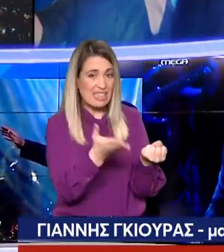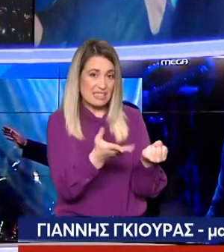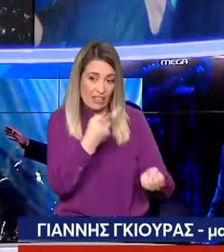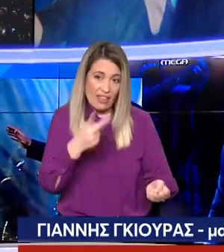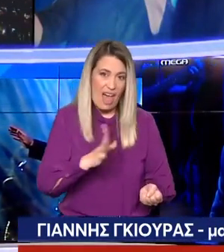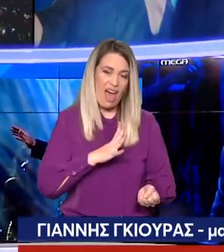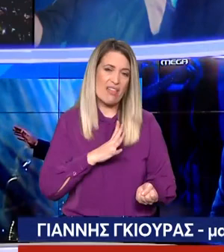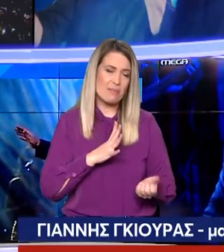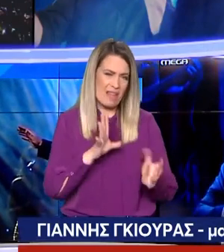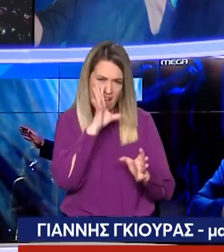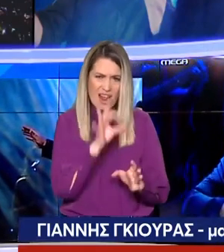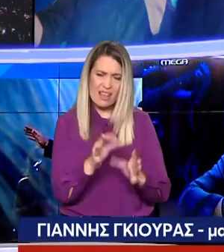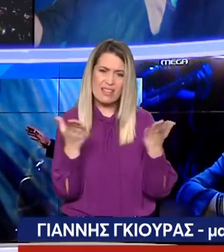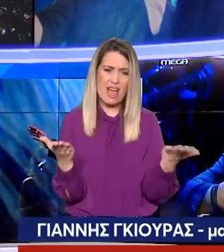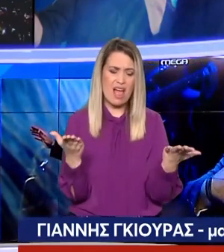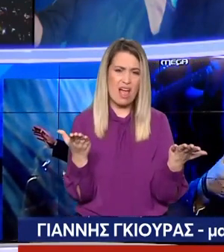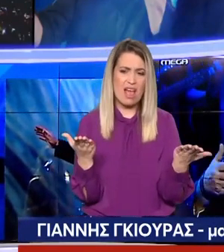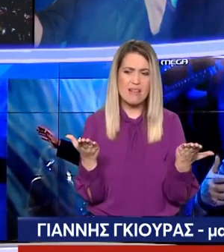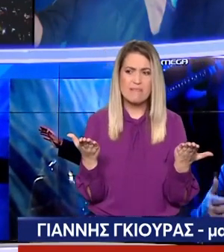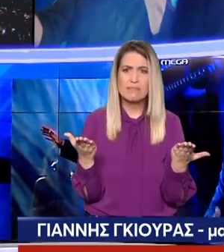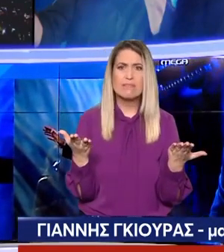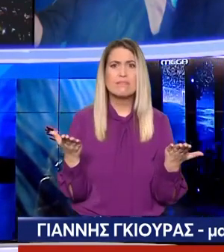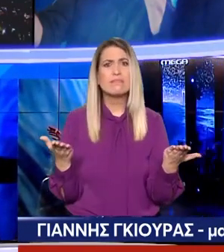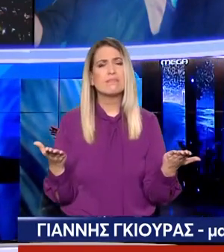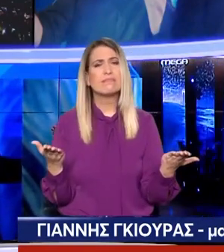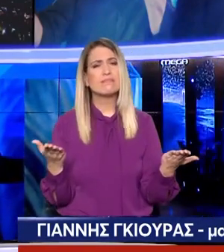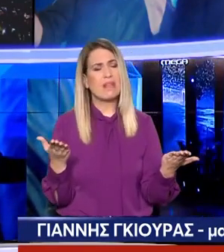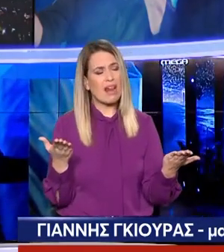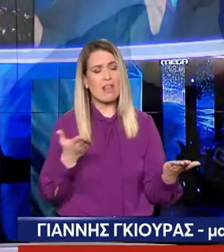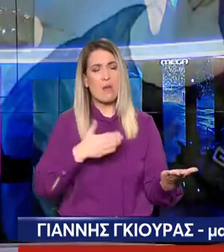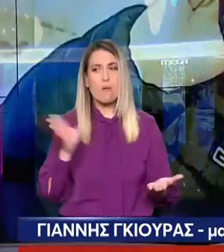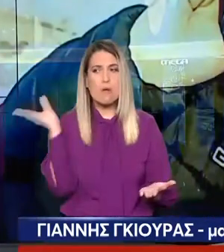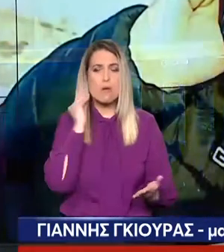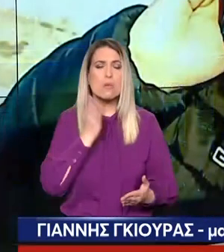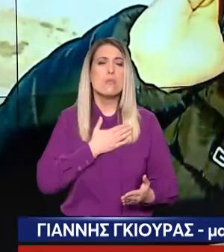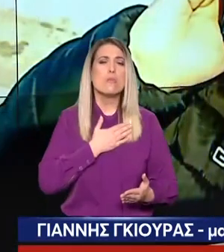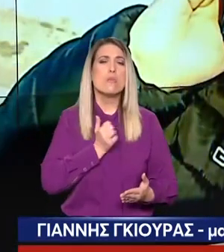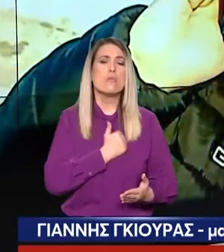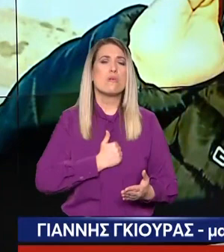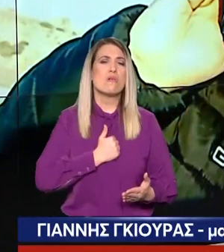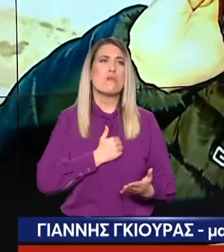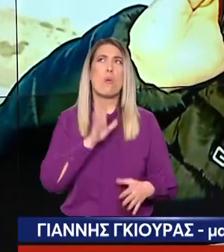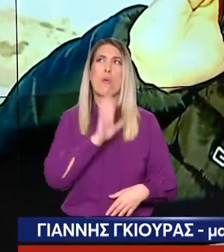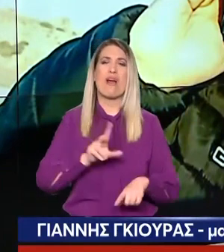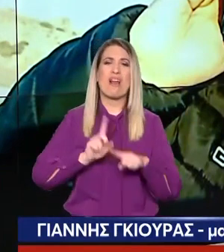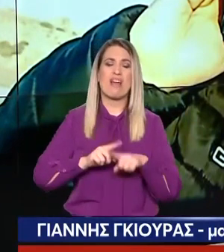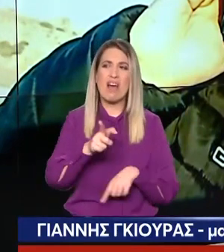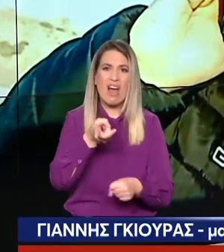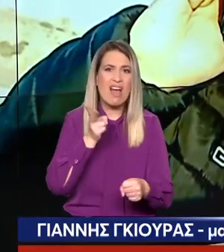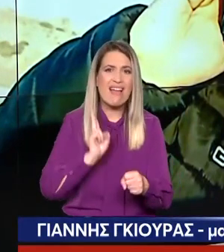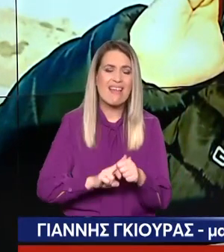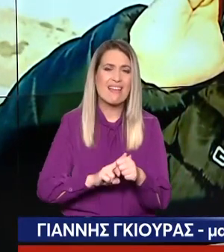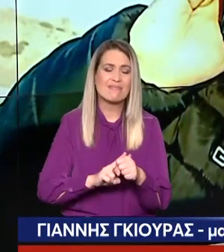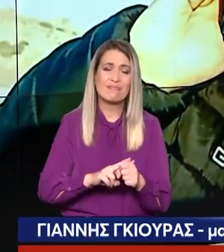και που λέμε και μεταξύ μας, γιατί είναι μια απέραντη θλίψη που σκόρπισε στην Ελλάδα ο χαμός αυτού του ανθρώπου, που για να